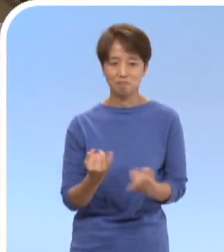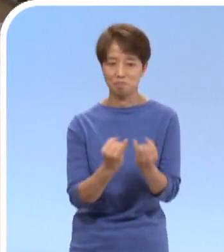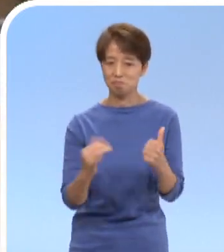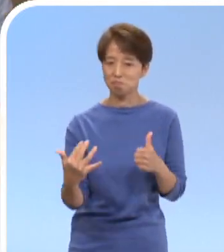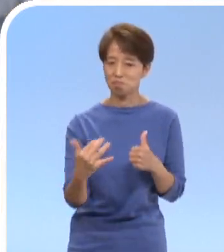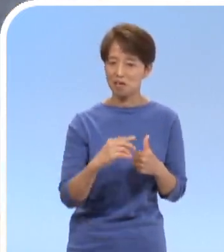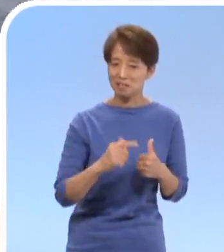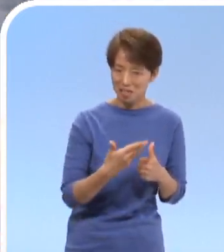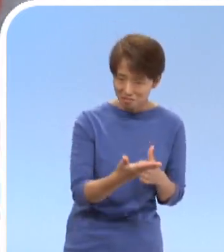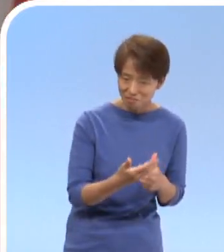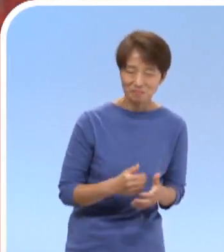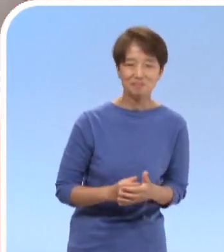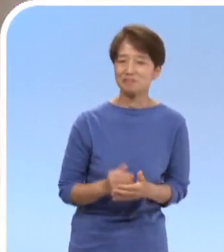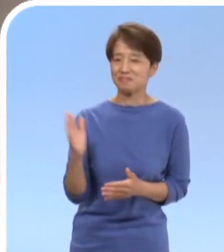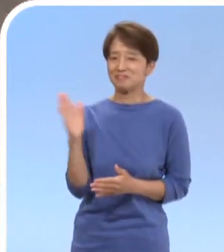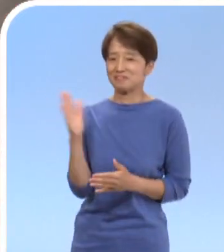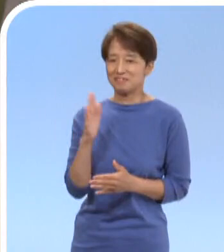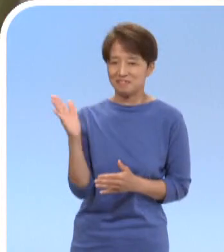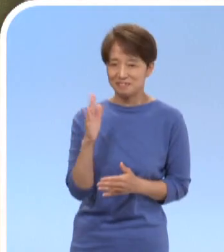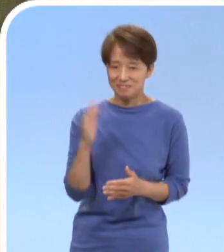テようとしてるでしょ、お父さん。